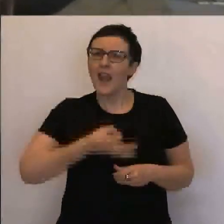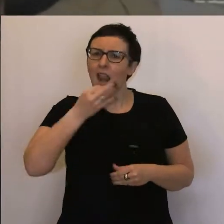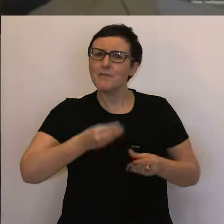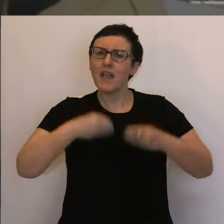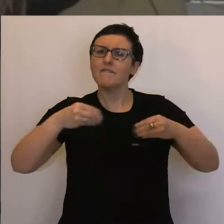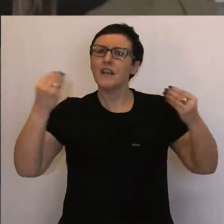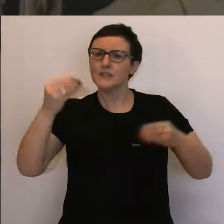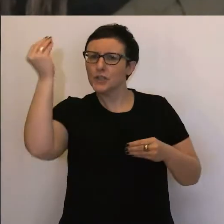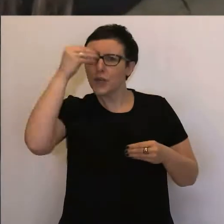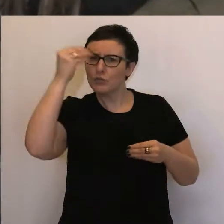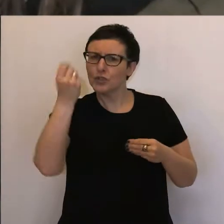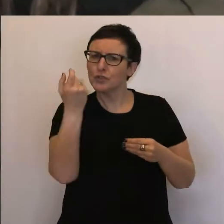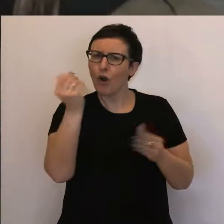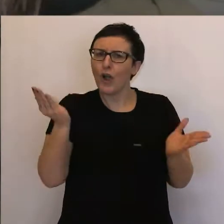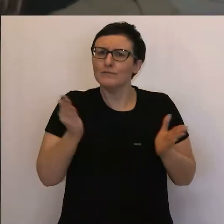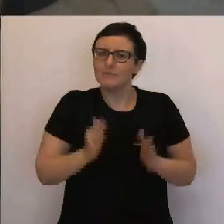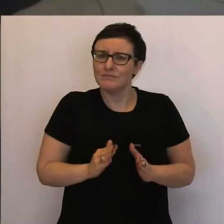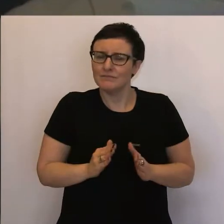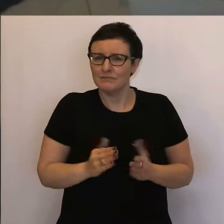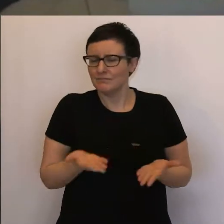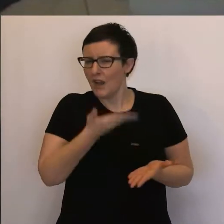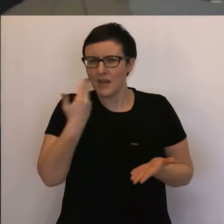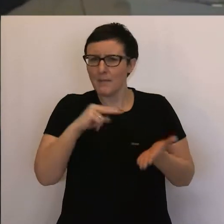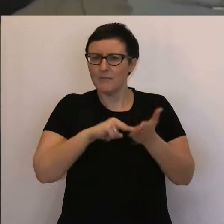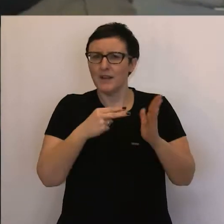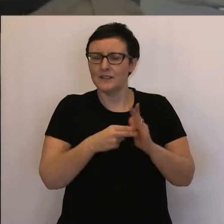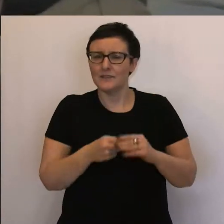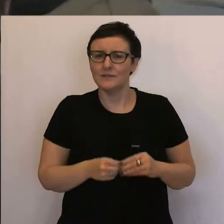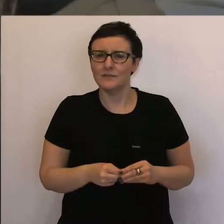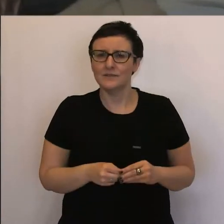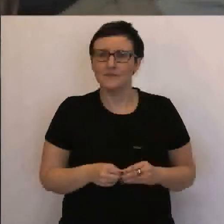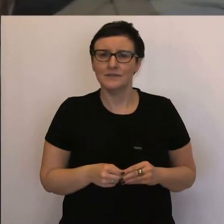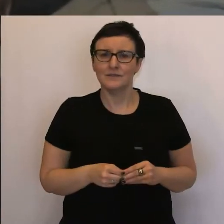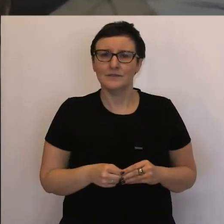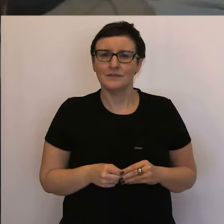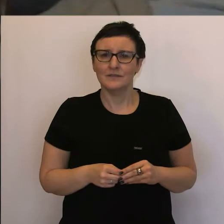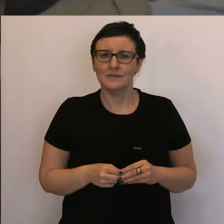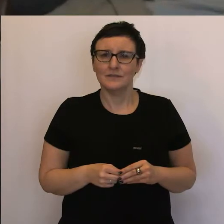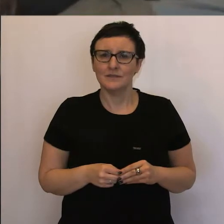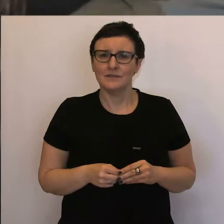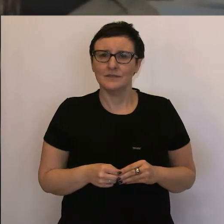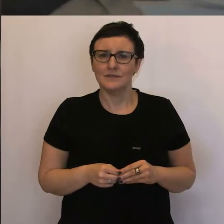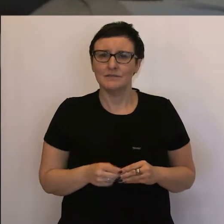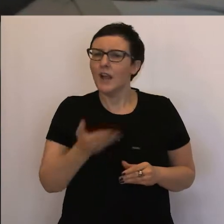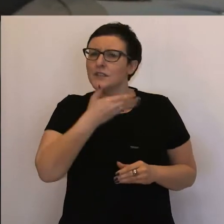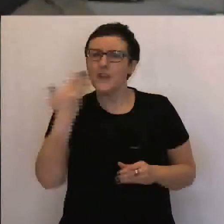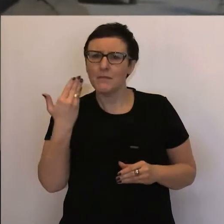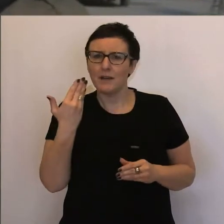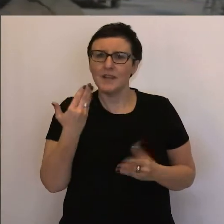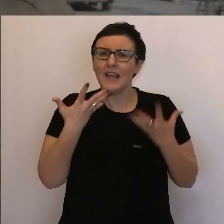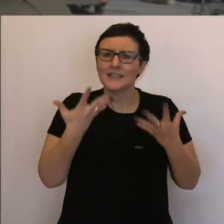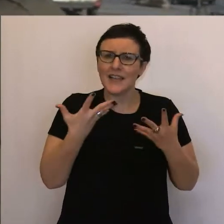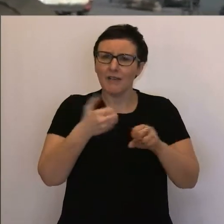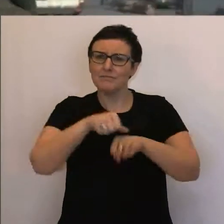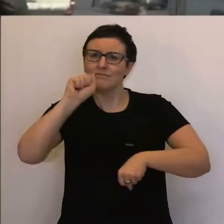uczyć, odchudzić się może troszkę, a poza tym to chyba nic więcej. Ja zbytnio postanowień nie mam,